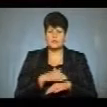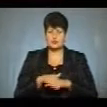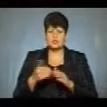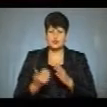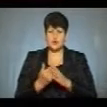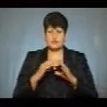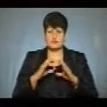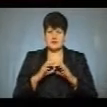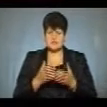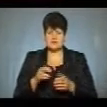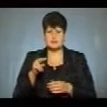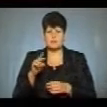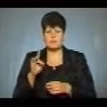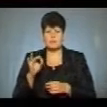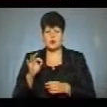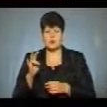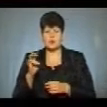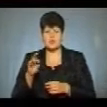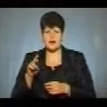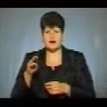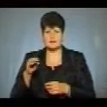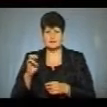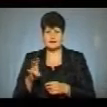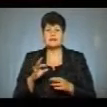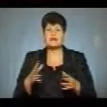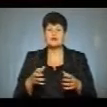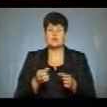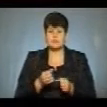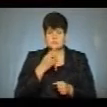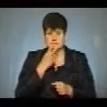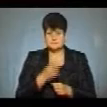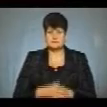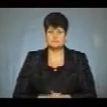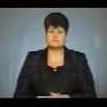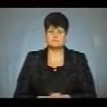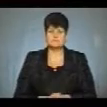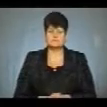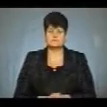мікрорайоні Кутківці та Пронятині. Як ловлять паліїв, бачила наша знімальна група.